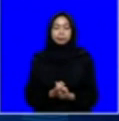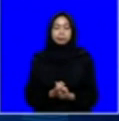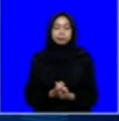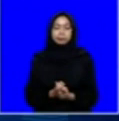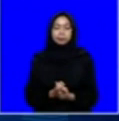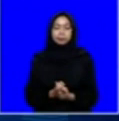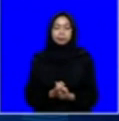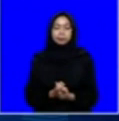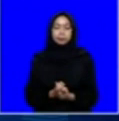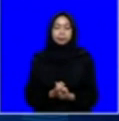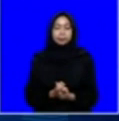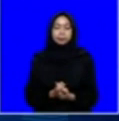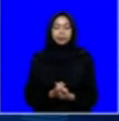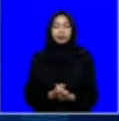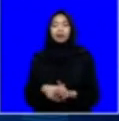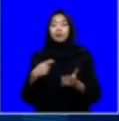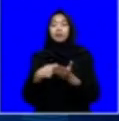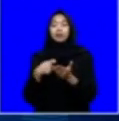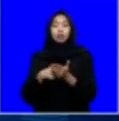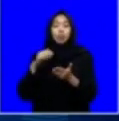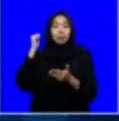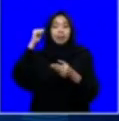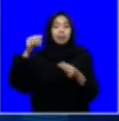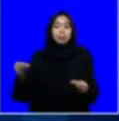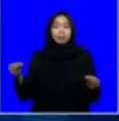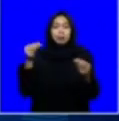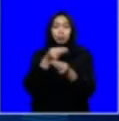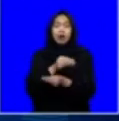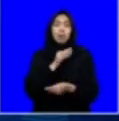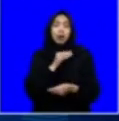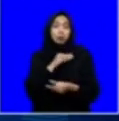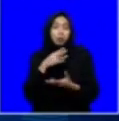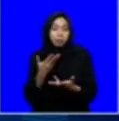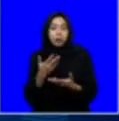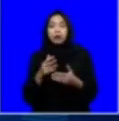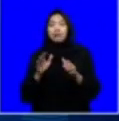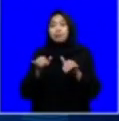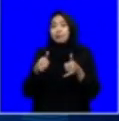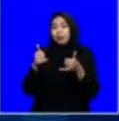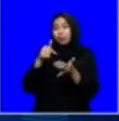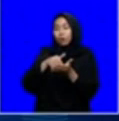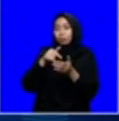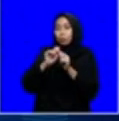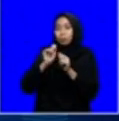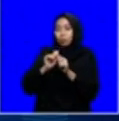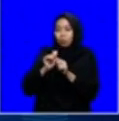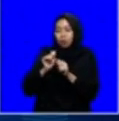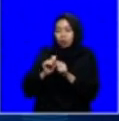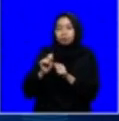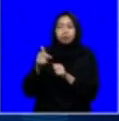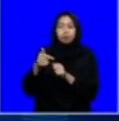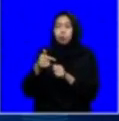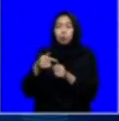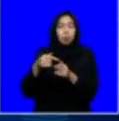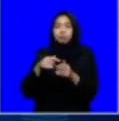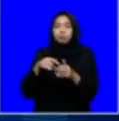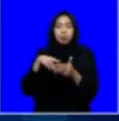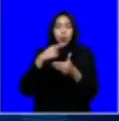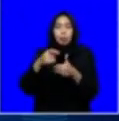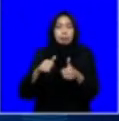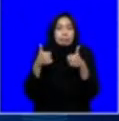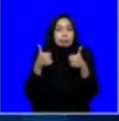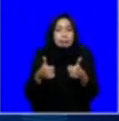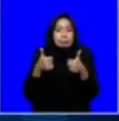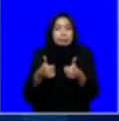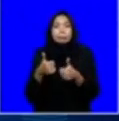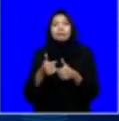Pertukaran Mahasiswa Merdeka, ini adalah beasiswa, ini program yang akan kita besarkan. Ini program yang luar biasa, di mana kita akan